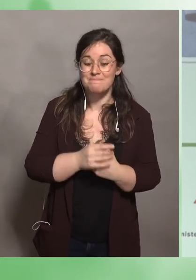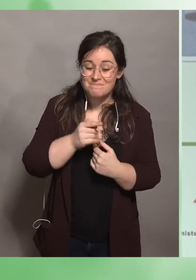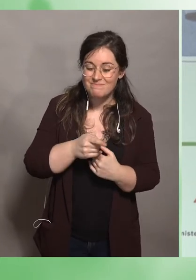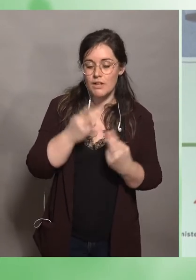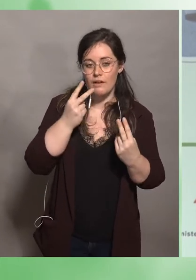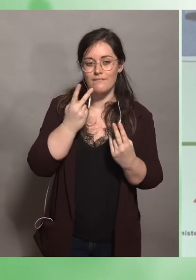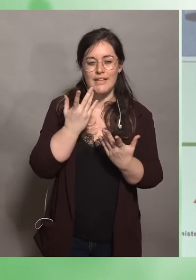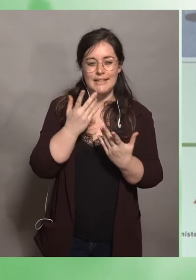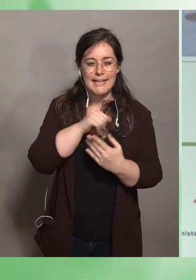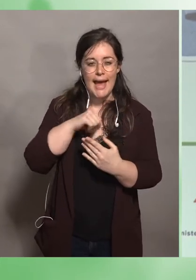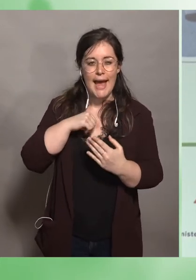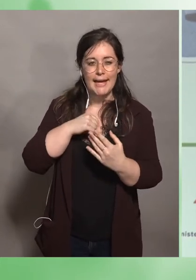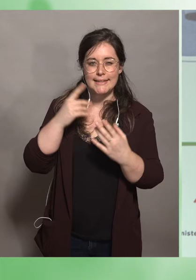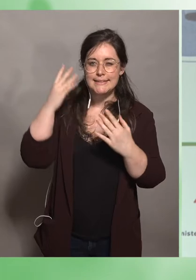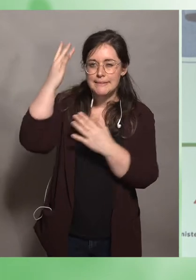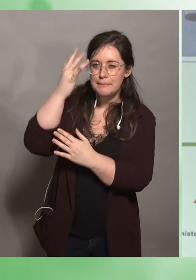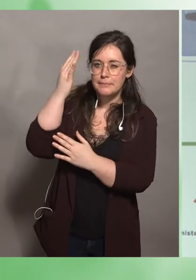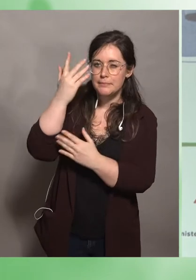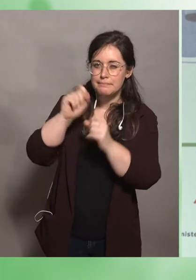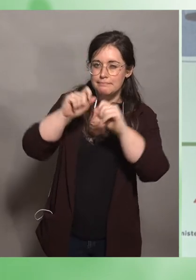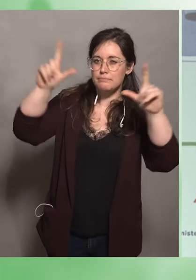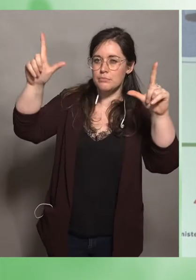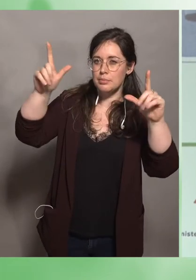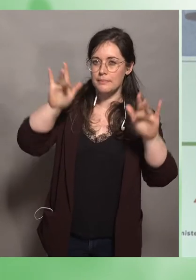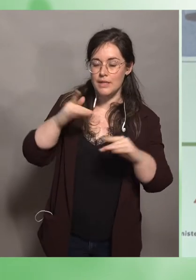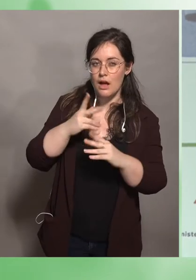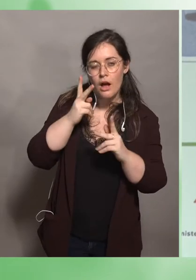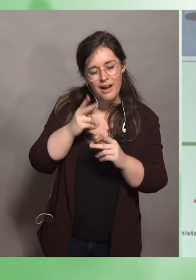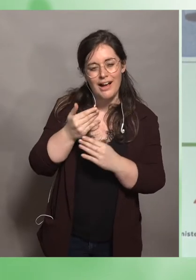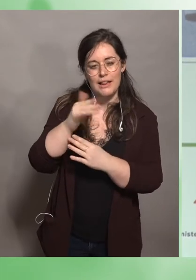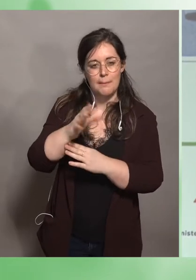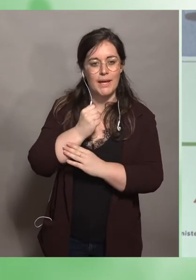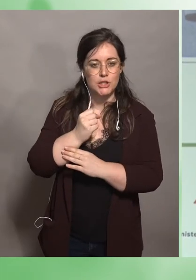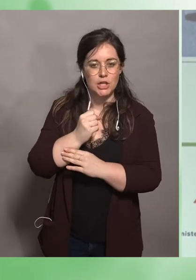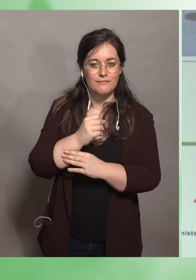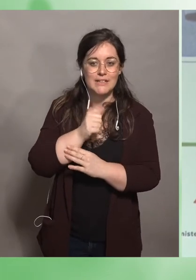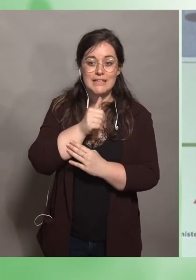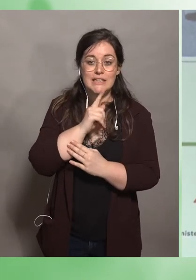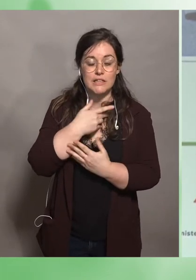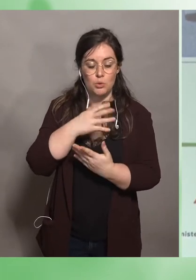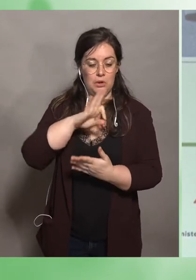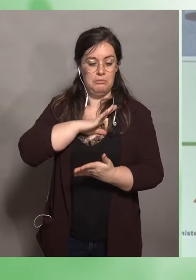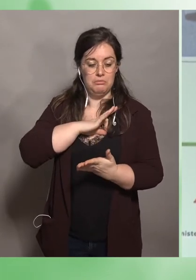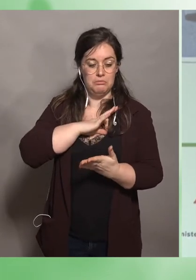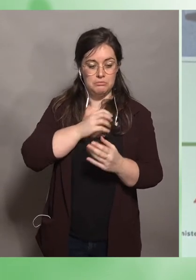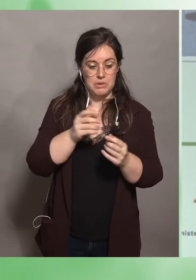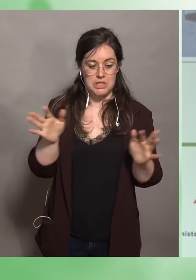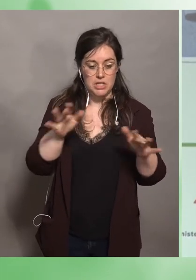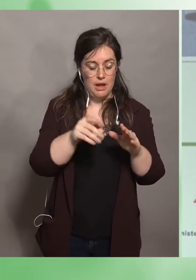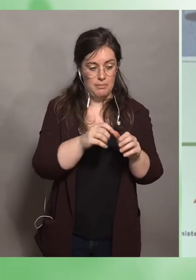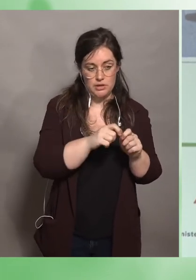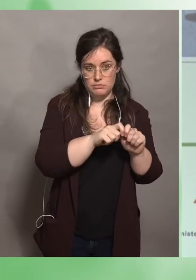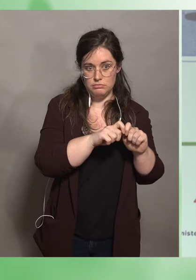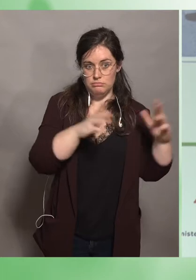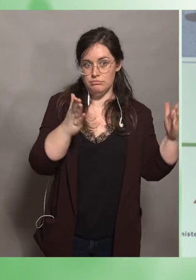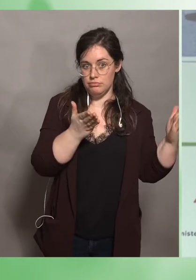eine Vision hatte und wusste, dass ich damit, mit dem, was ich mache, mehr bewege, als nur Edelmetall zu sammeln. Dass ich damit einen